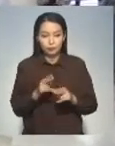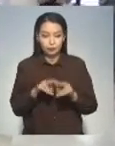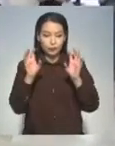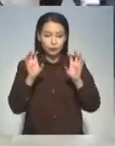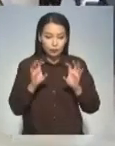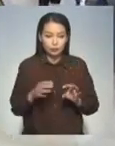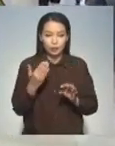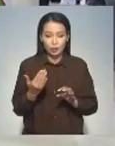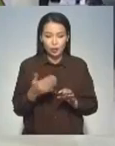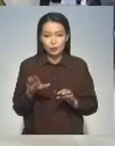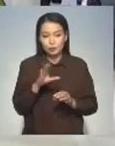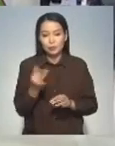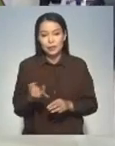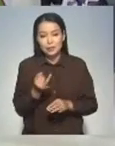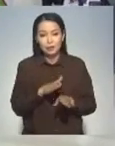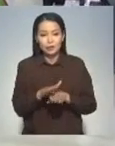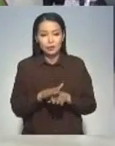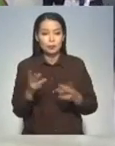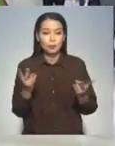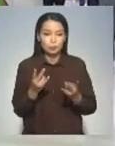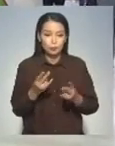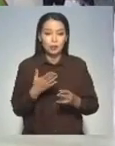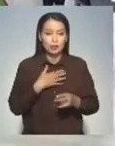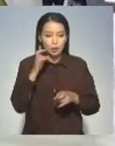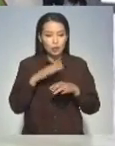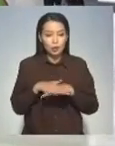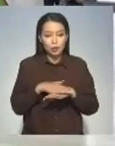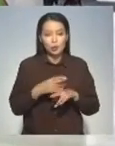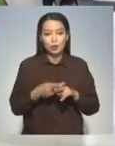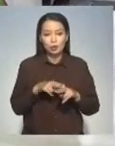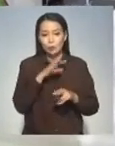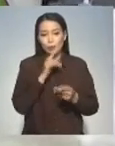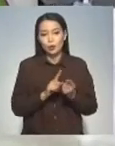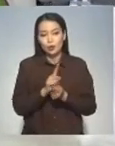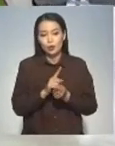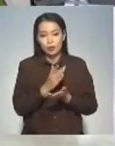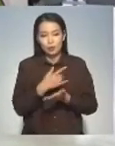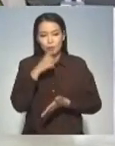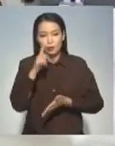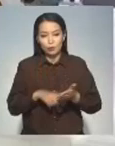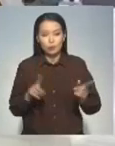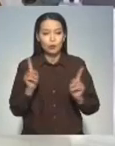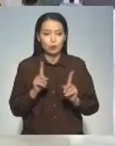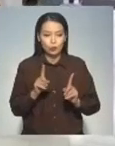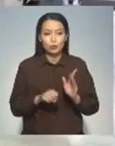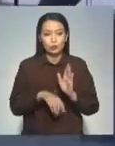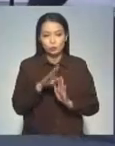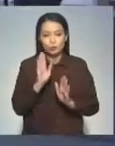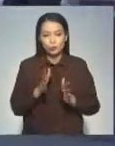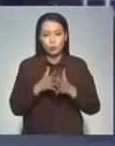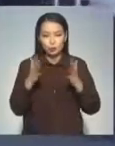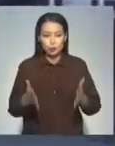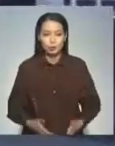сюда потому что им интересно за последние 7 лет в нашей стране произошло много изменений И я верю что будущем их будет еще